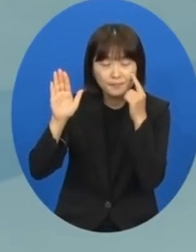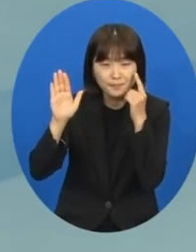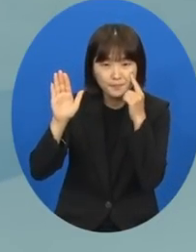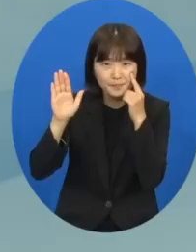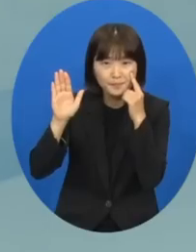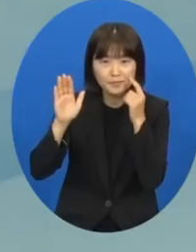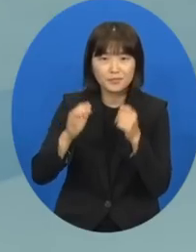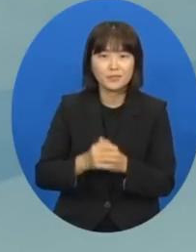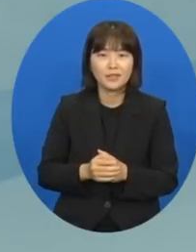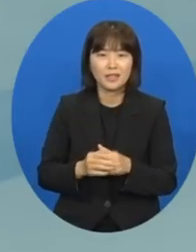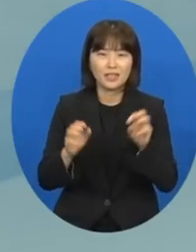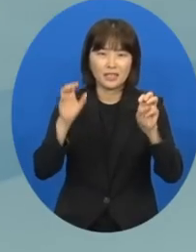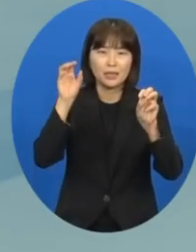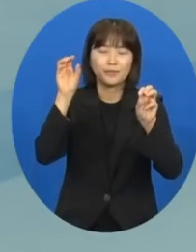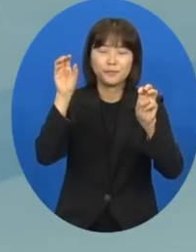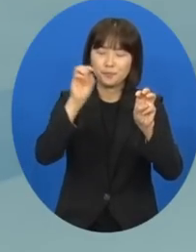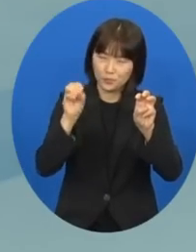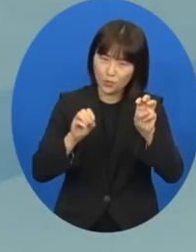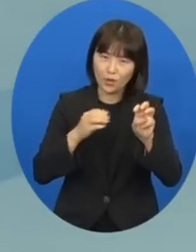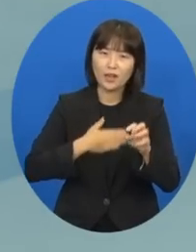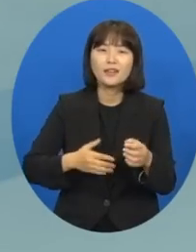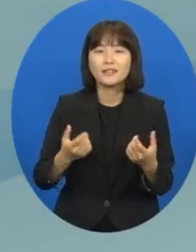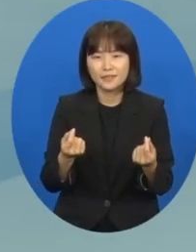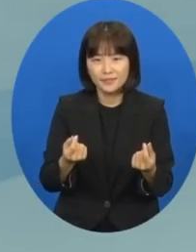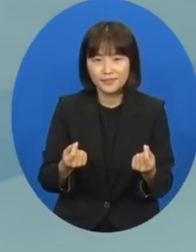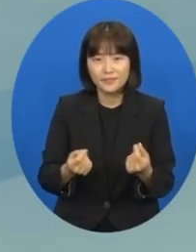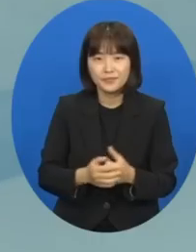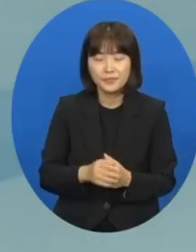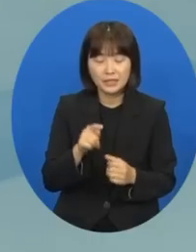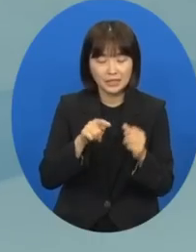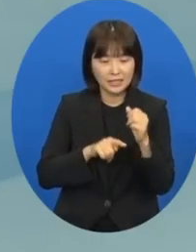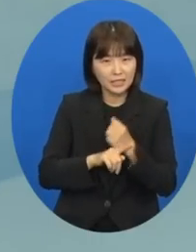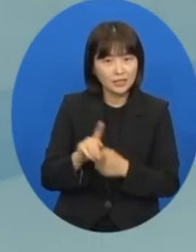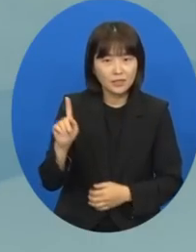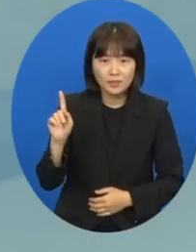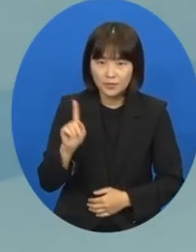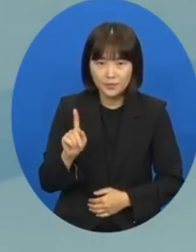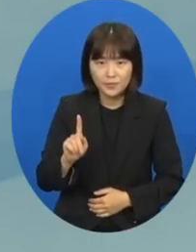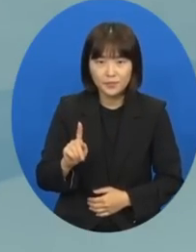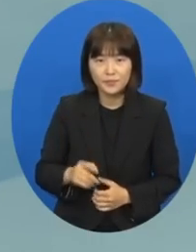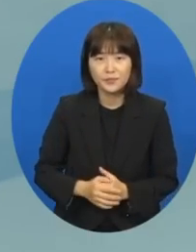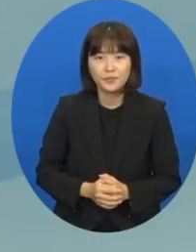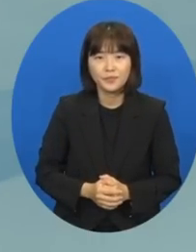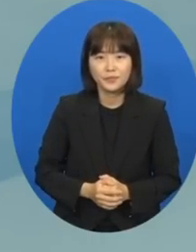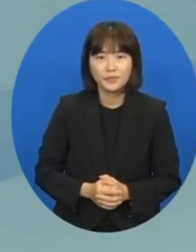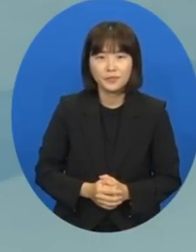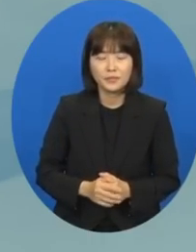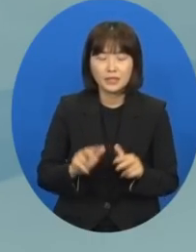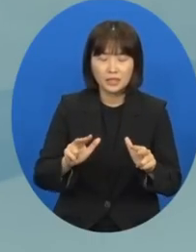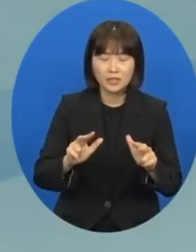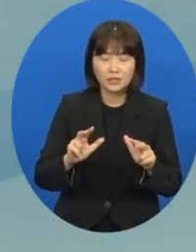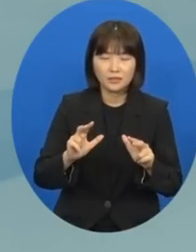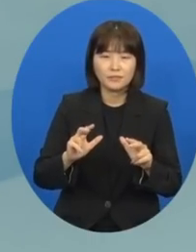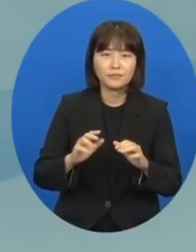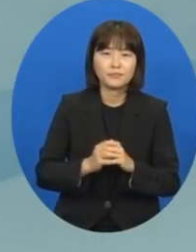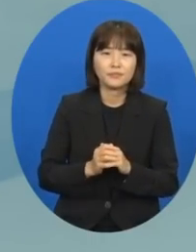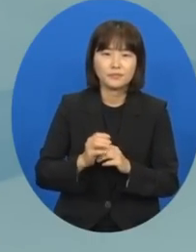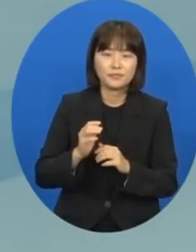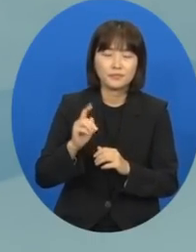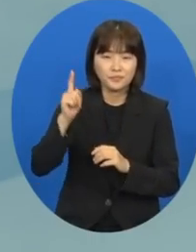대략 한 30%만 아십니다. 이 의미가 어떤 의미가 될까요? 지금은 소천하신 어떤